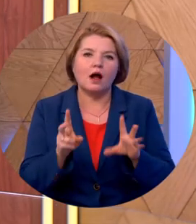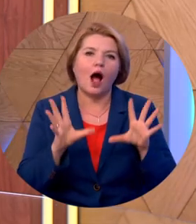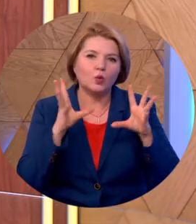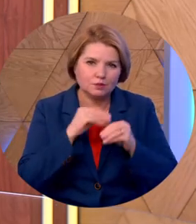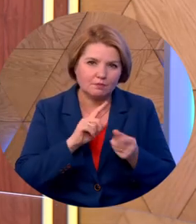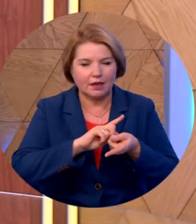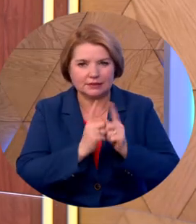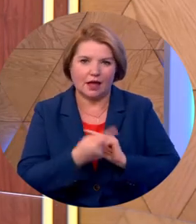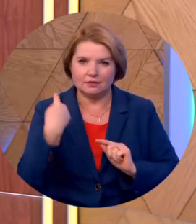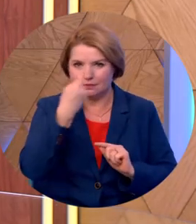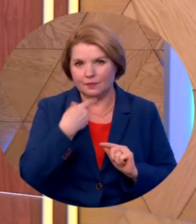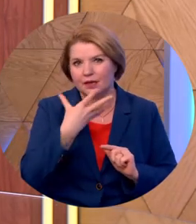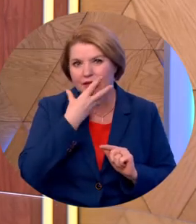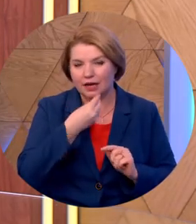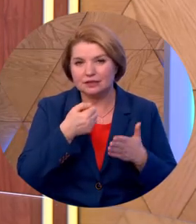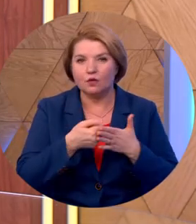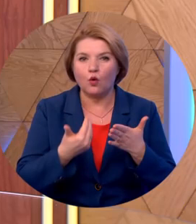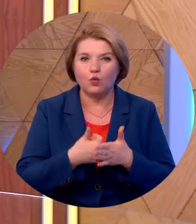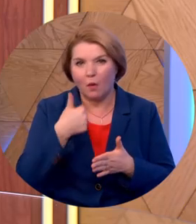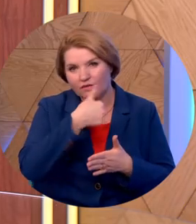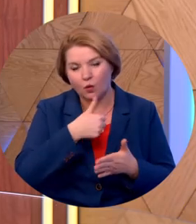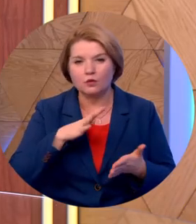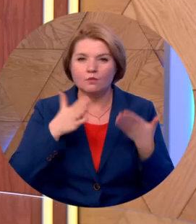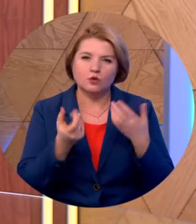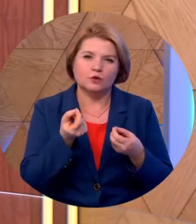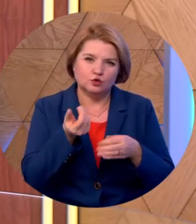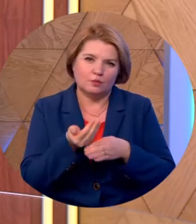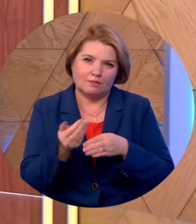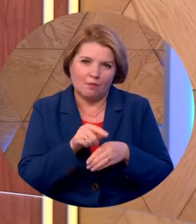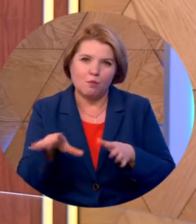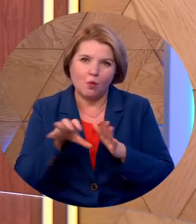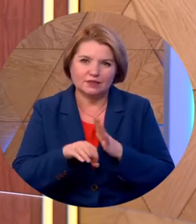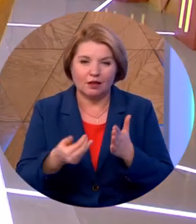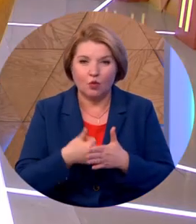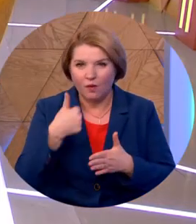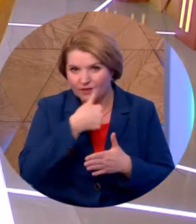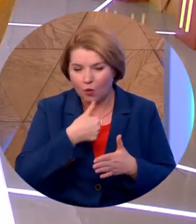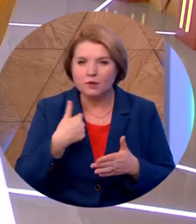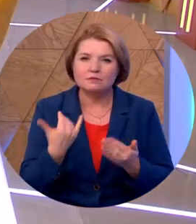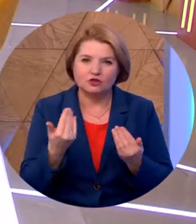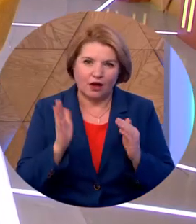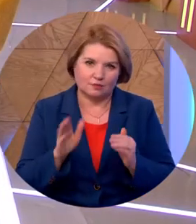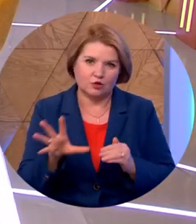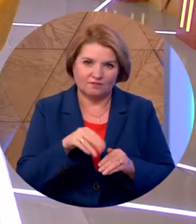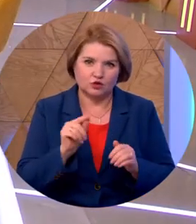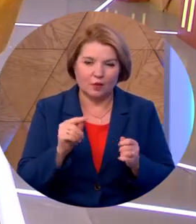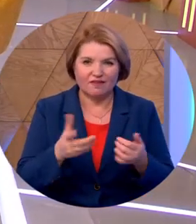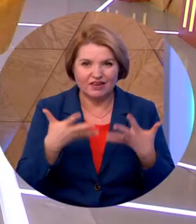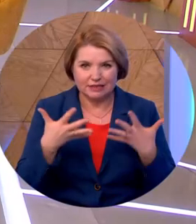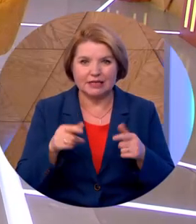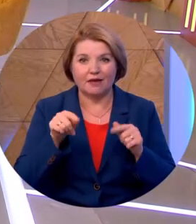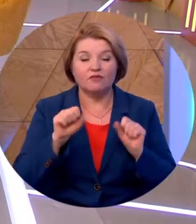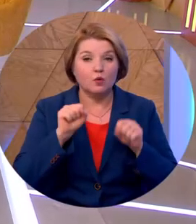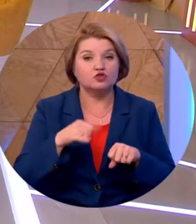красивой у косметолога до Нового года Ну а может быть немножко и после Нового года мы сейчас всё это выясним вы можете дозвониться в прямой эфир 635